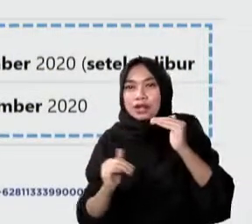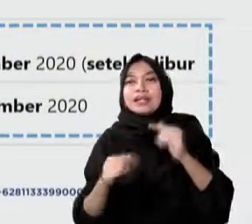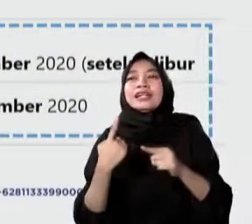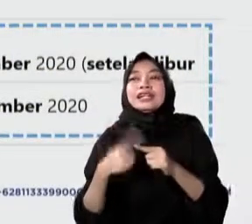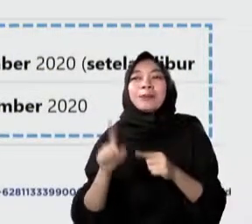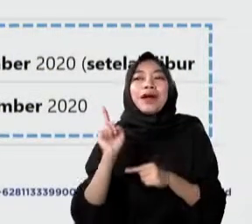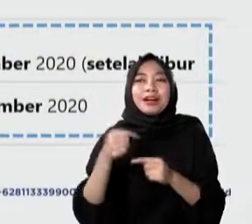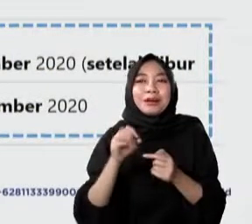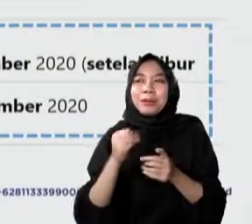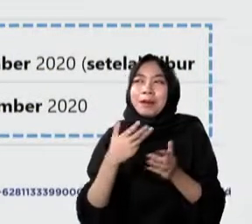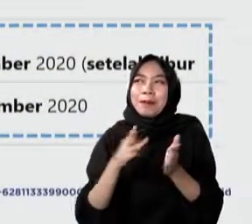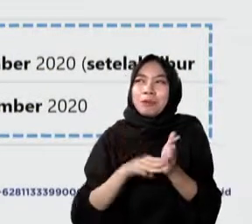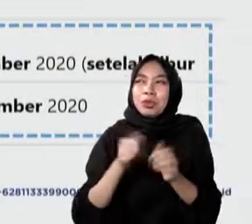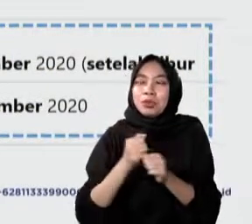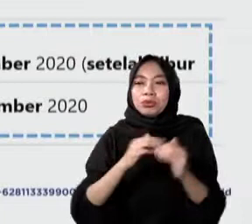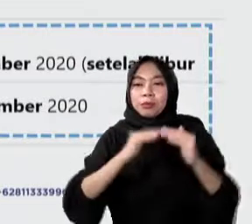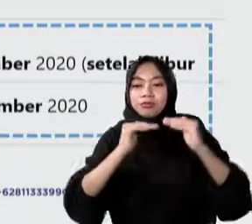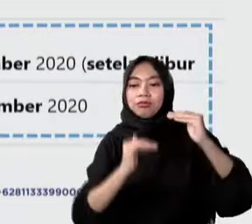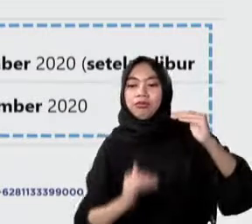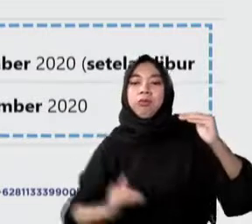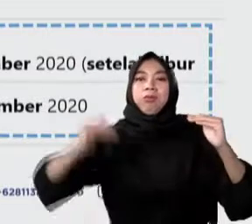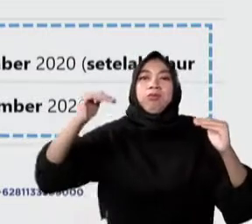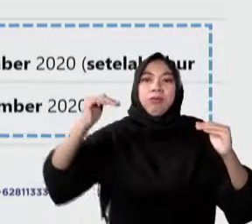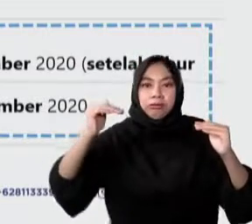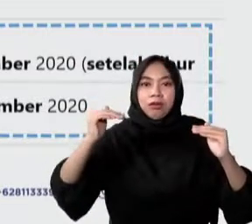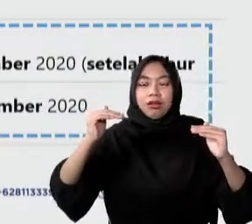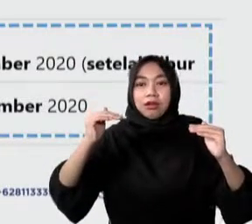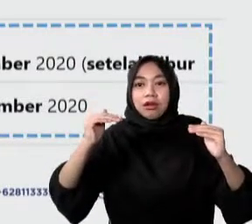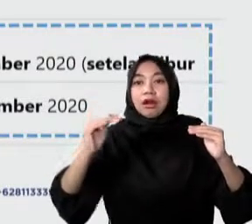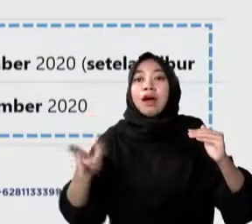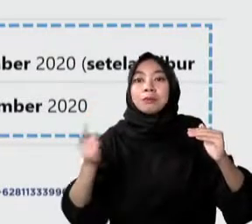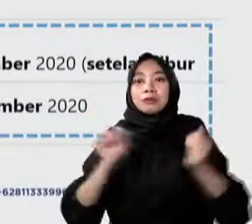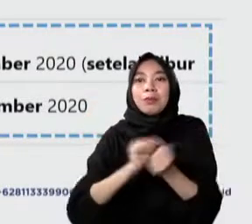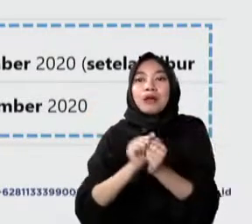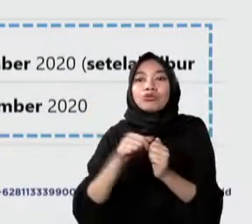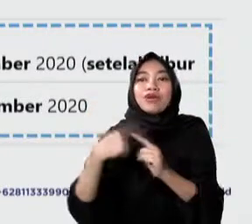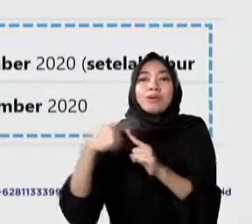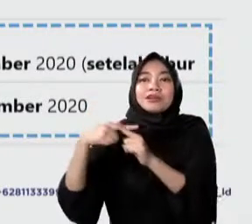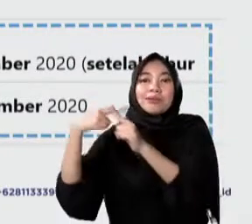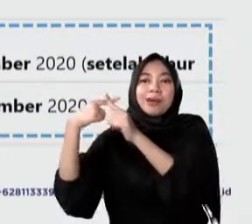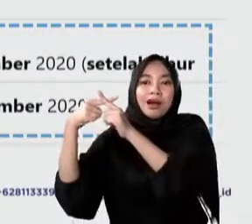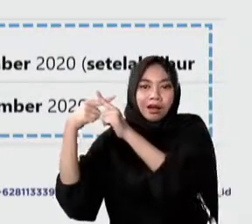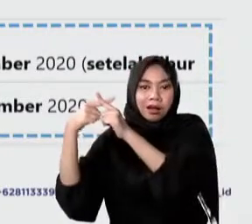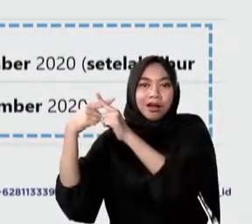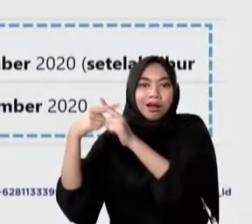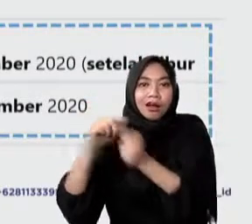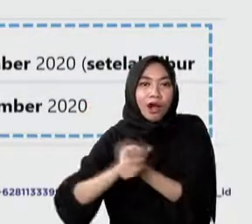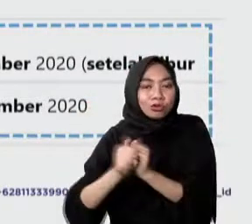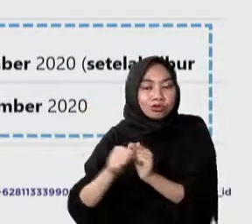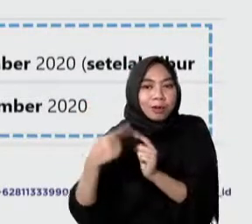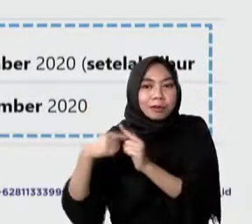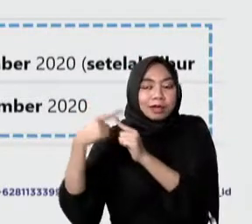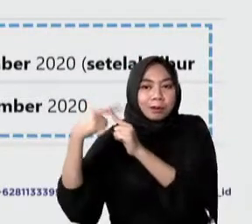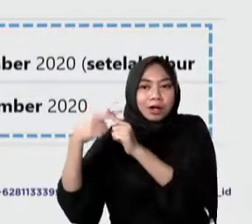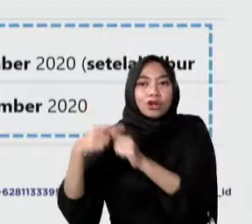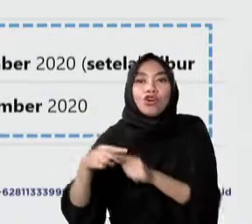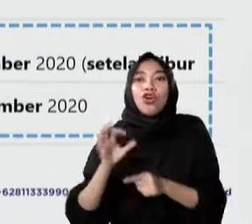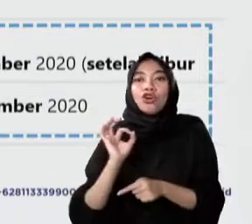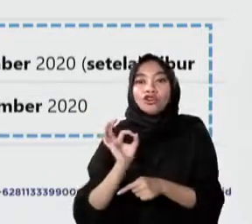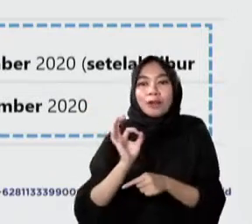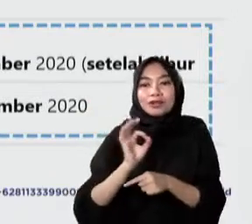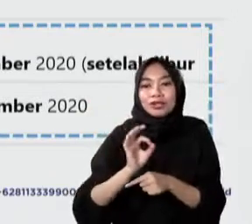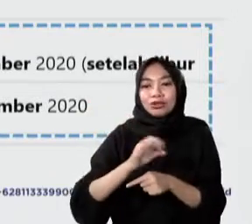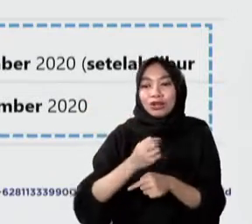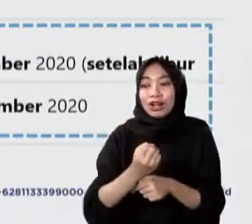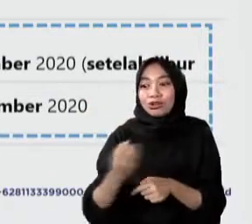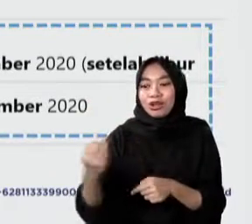yang kita melihat dia naik, bukan dia turun. Yang artinya adalah terjadi penambahan kasus cukup signifikan mengakibatkan bukan persen